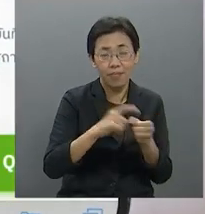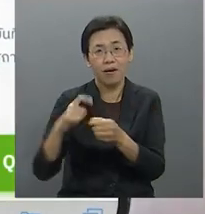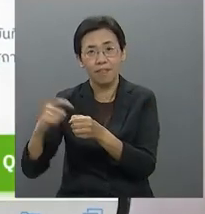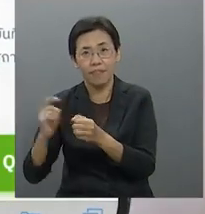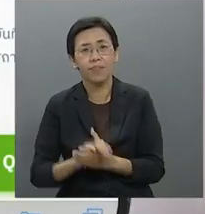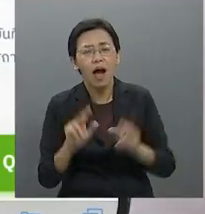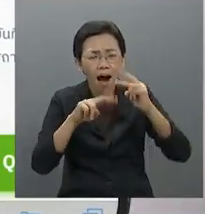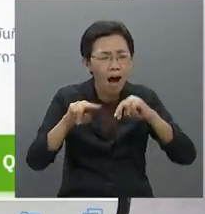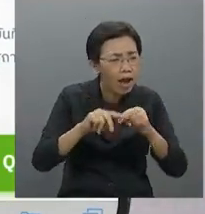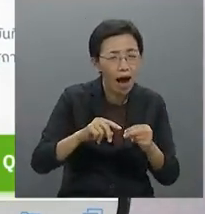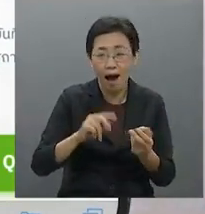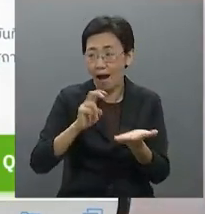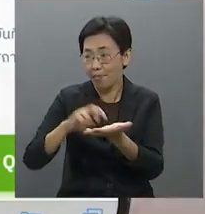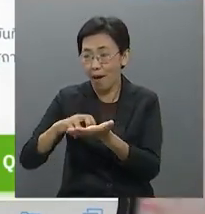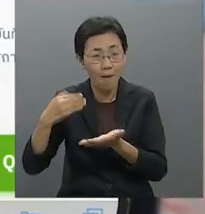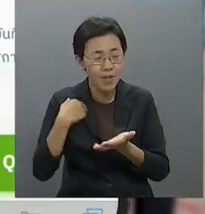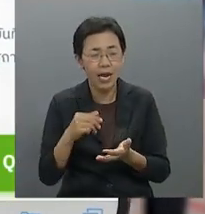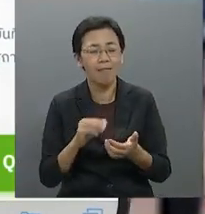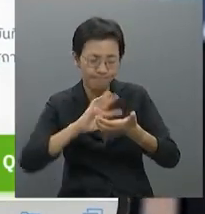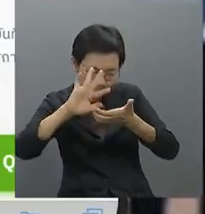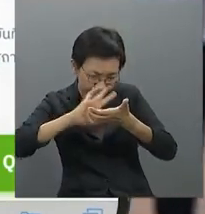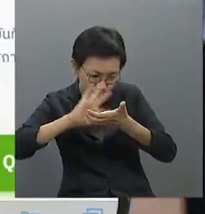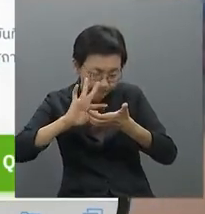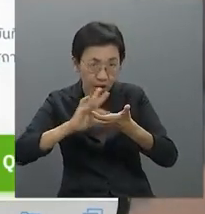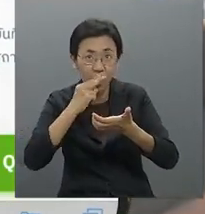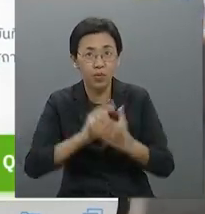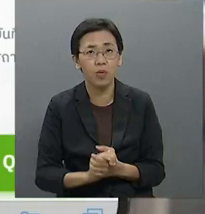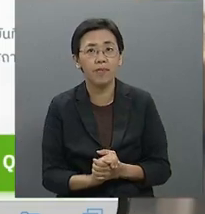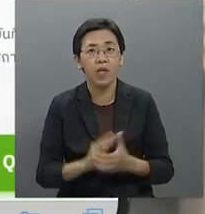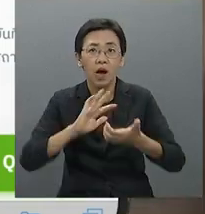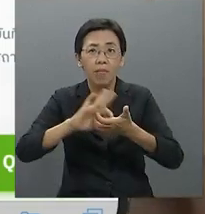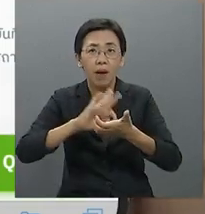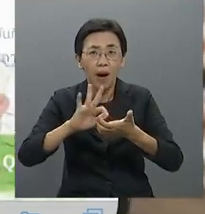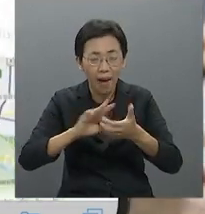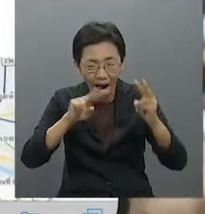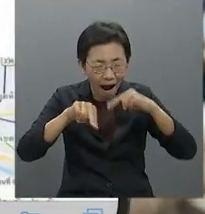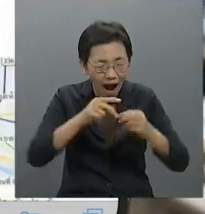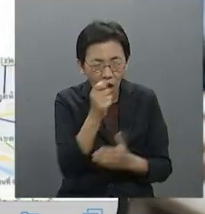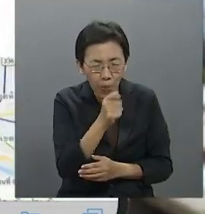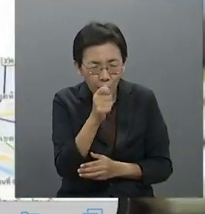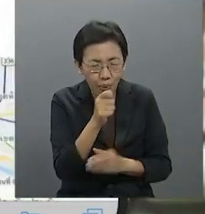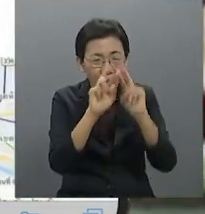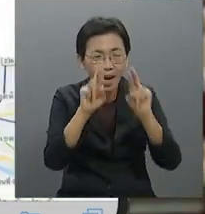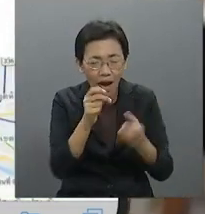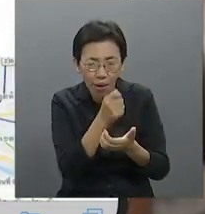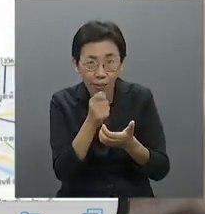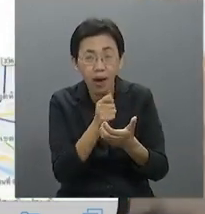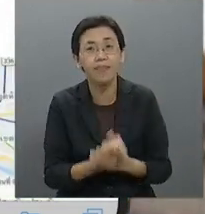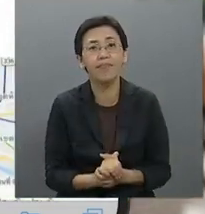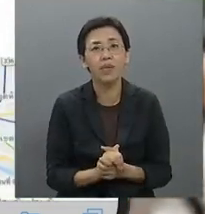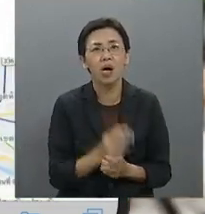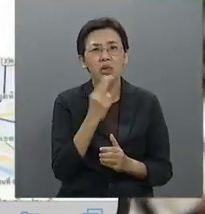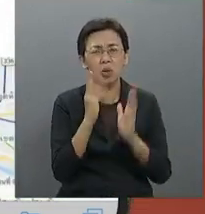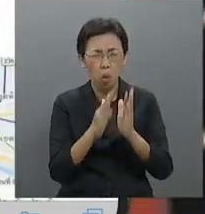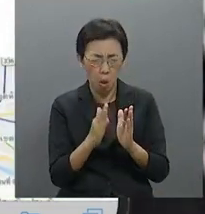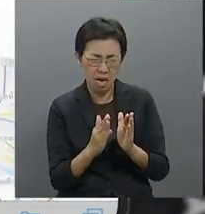ารรับรองตามมาตรการของรัฐบาลที่เมนุ ค้นหาร้านขารู้ความหนาแ่นของร้านขาก่อนเข้า